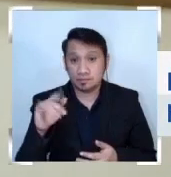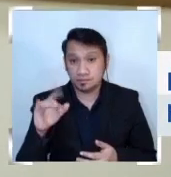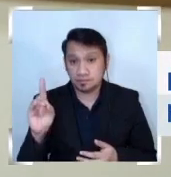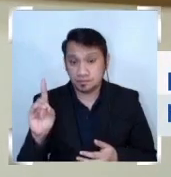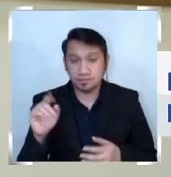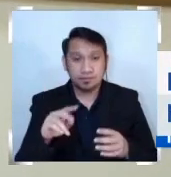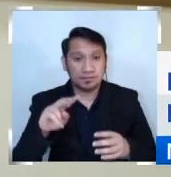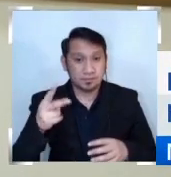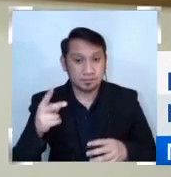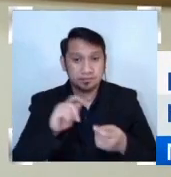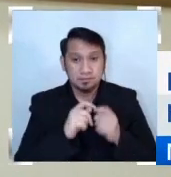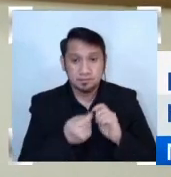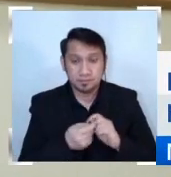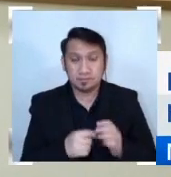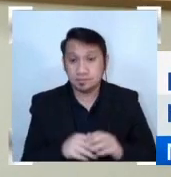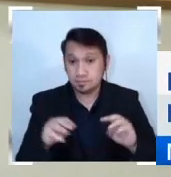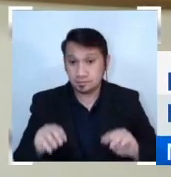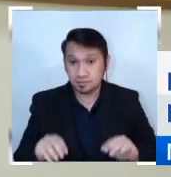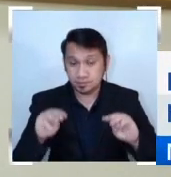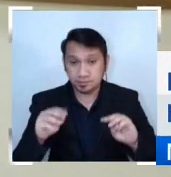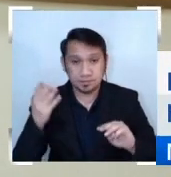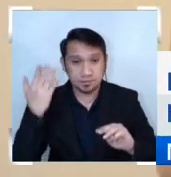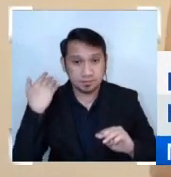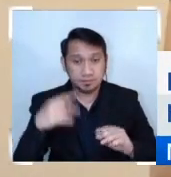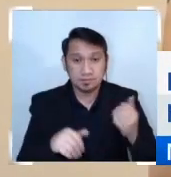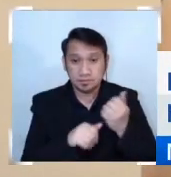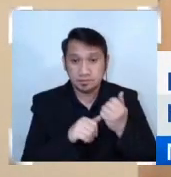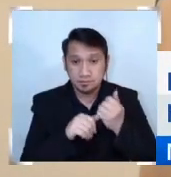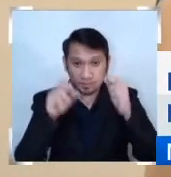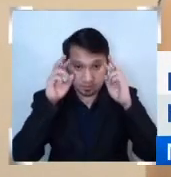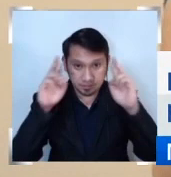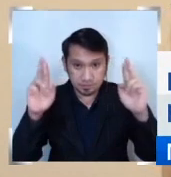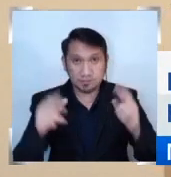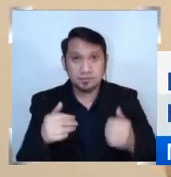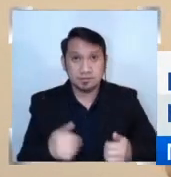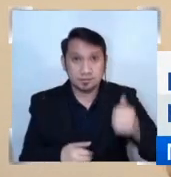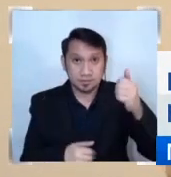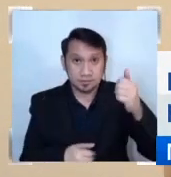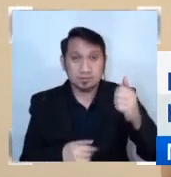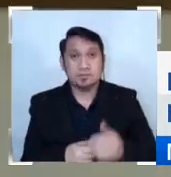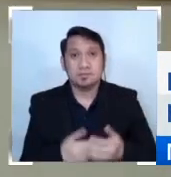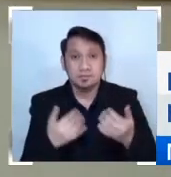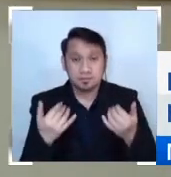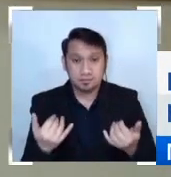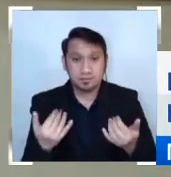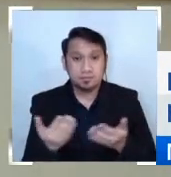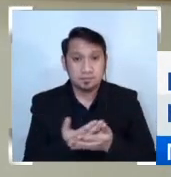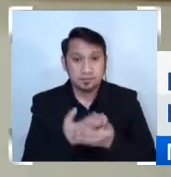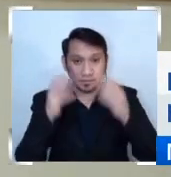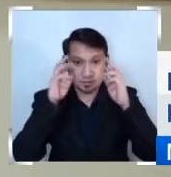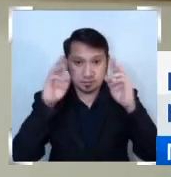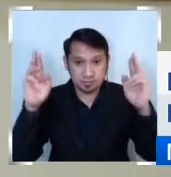Sa Malabon, ang dating Vice Mayor na si Jeannie Sandoval ang nanalo bilang alkalde ng lungsod. Nanalo